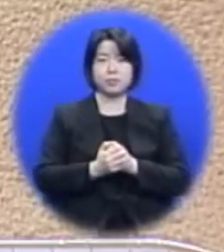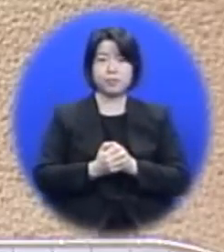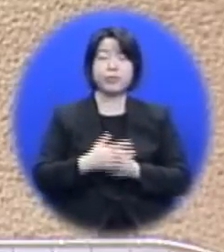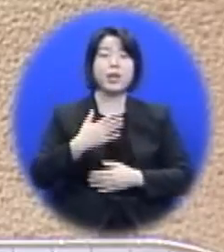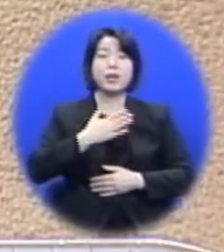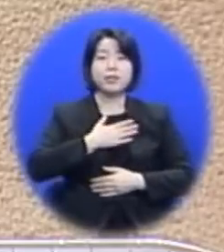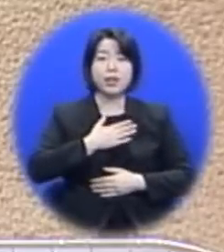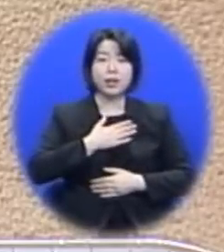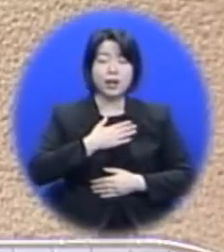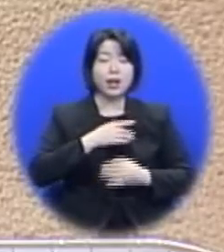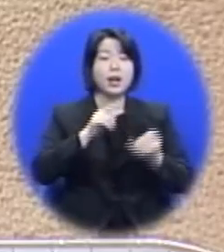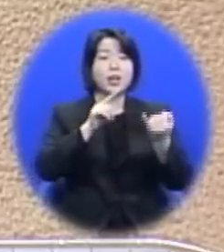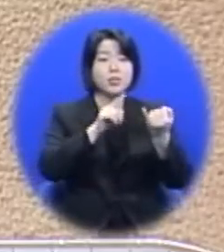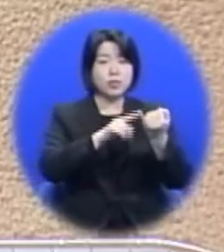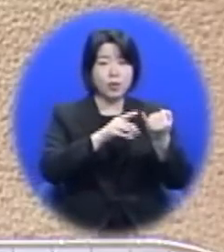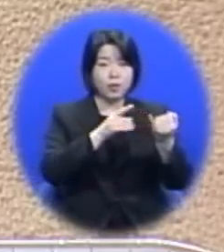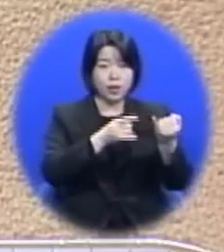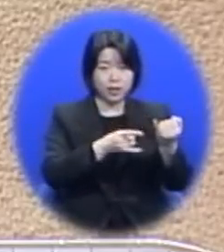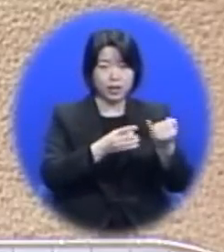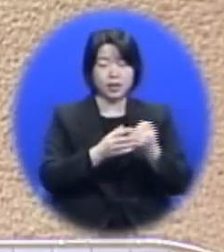내가 너에게